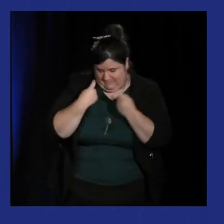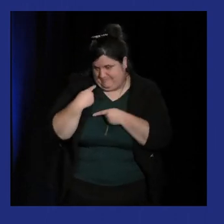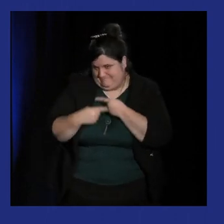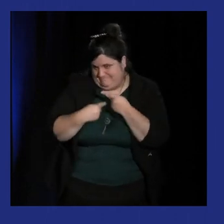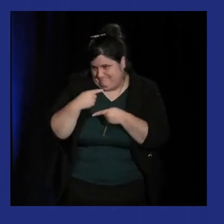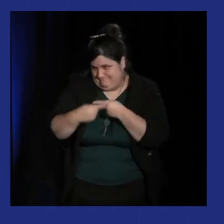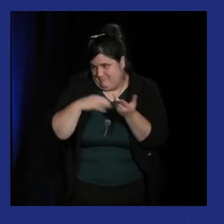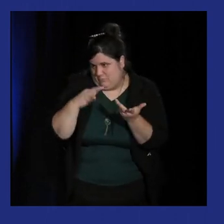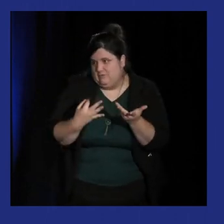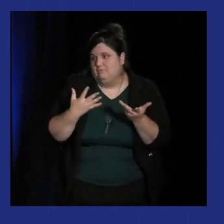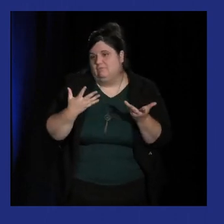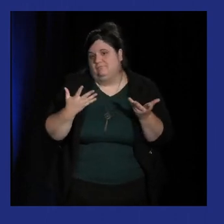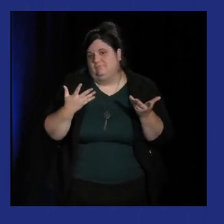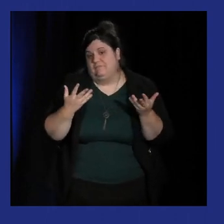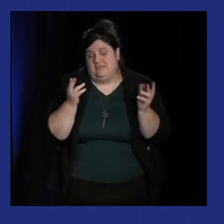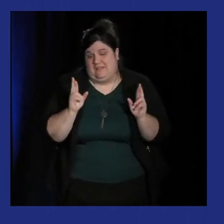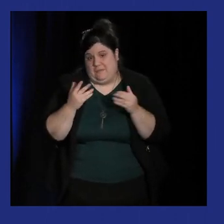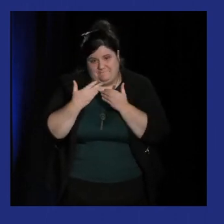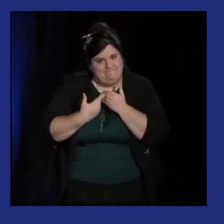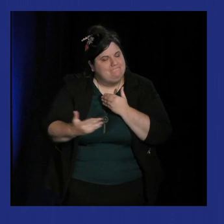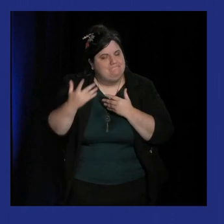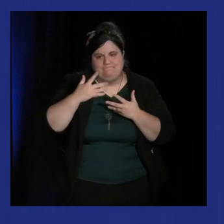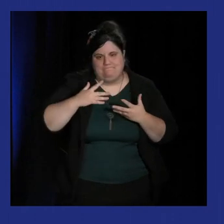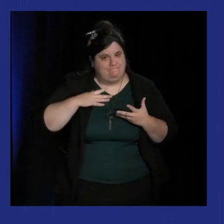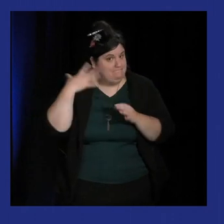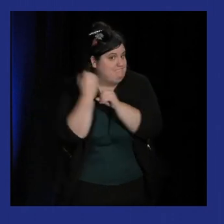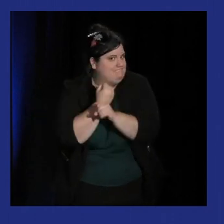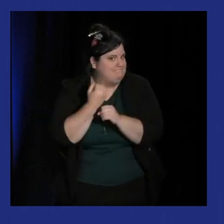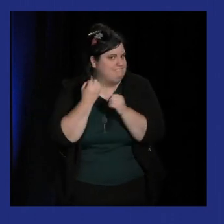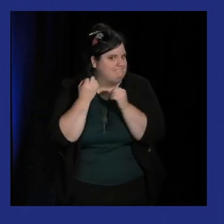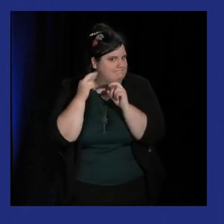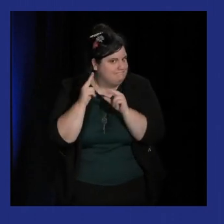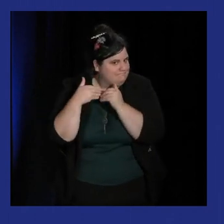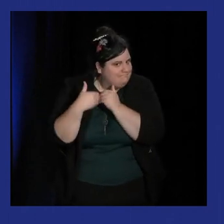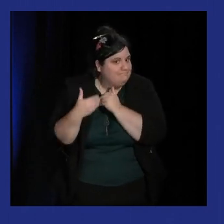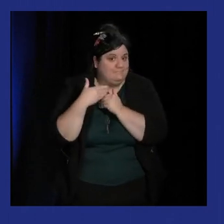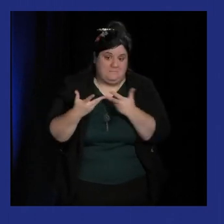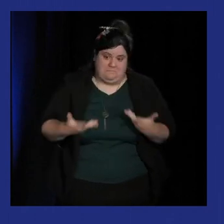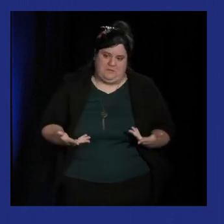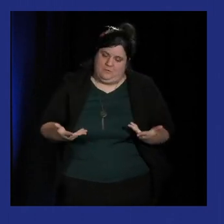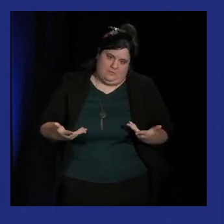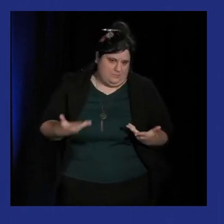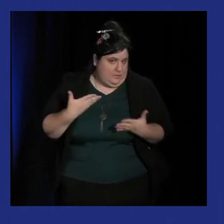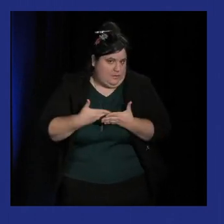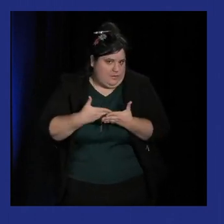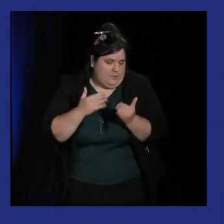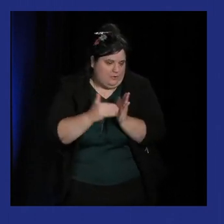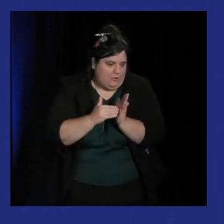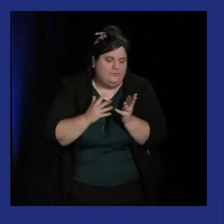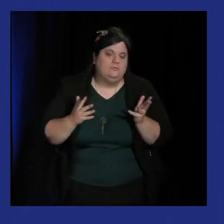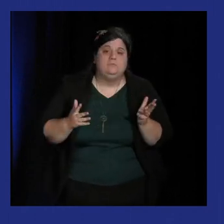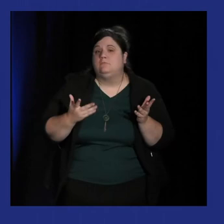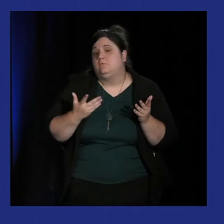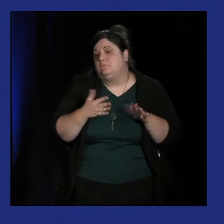ouais qui vont j'espère qu'on va réussir à faire bouger dans le bon sens mais c'est encore c'est encore un petit peu figé quoi et puis après de façon générale